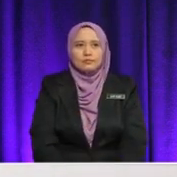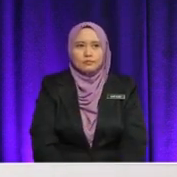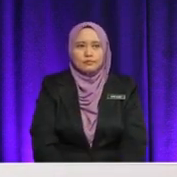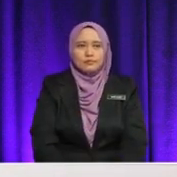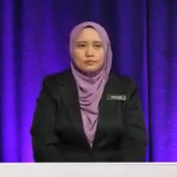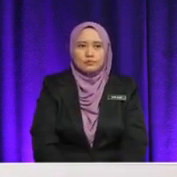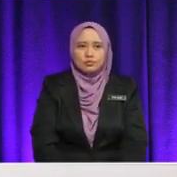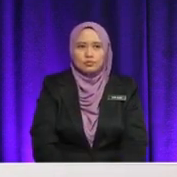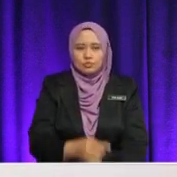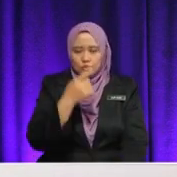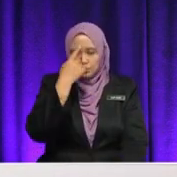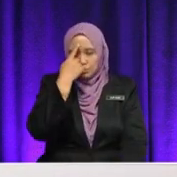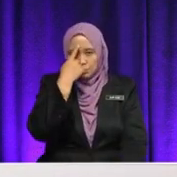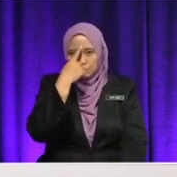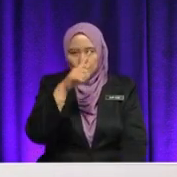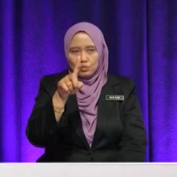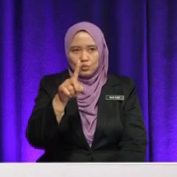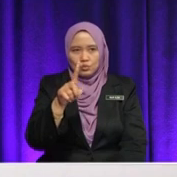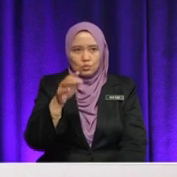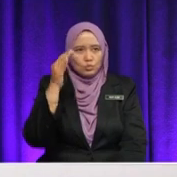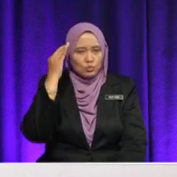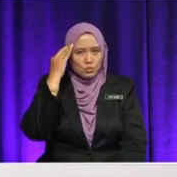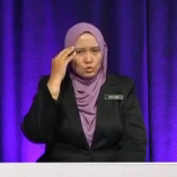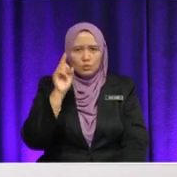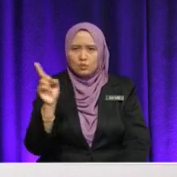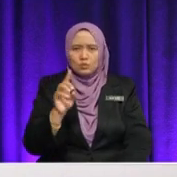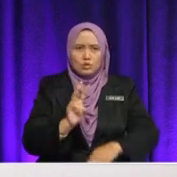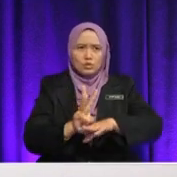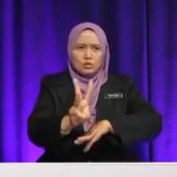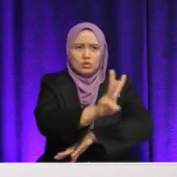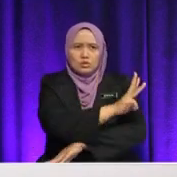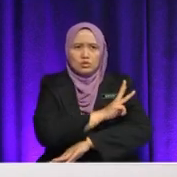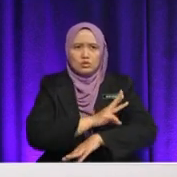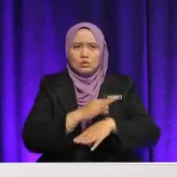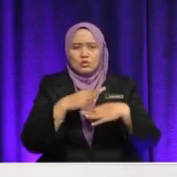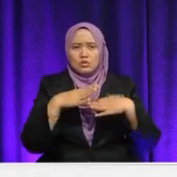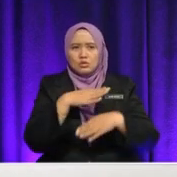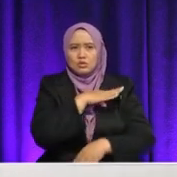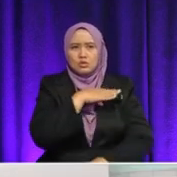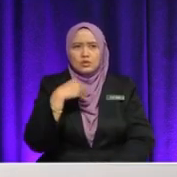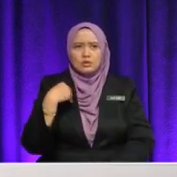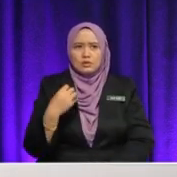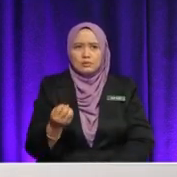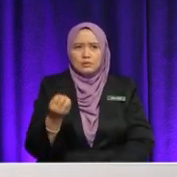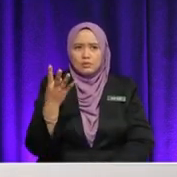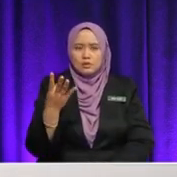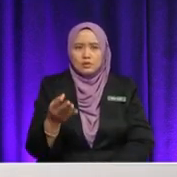aku yang mereka buat mereka Tentukan sempadan kawasan dan berapa jumlah kawasan ditentukan